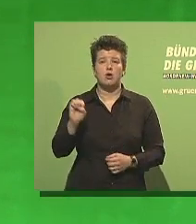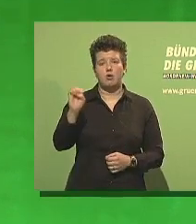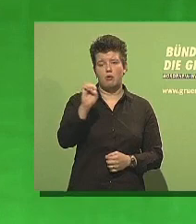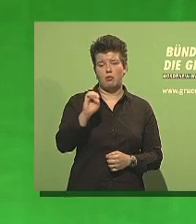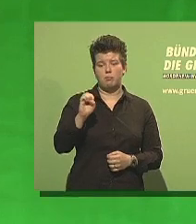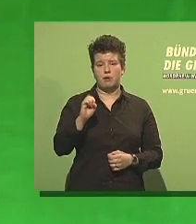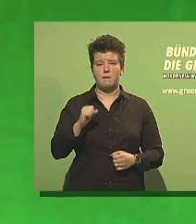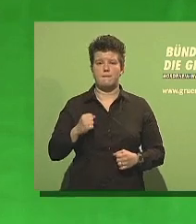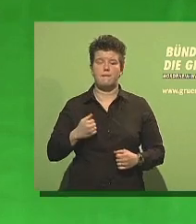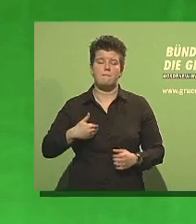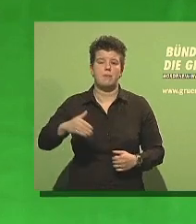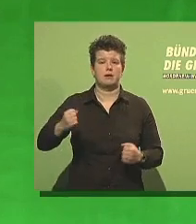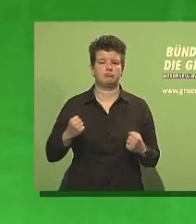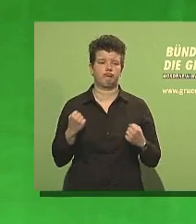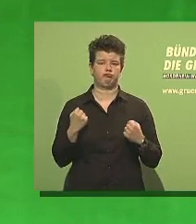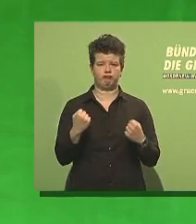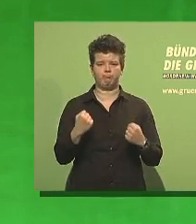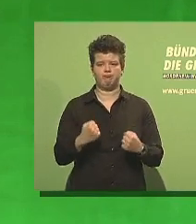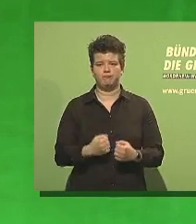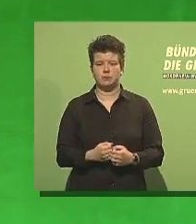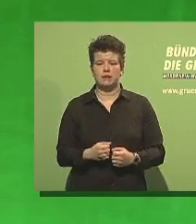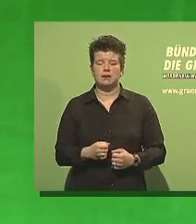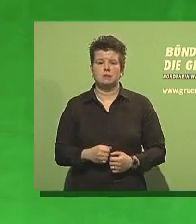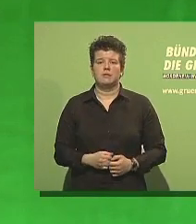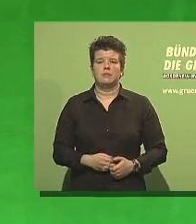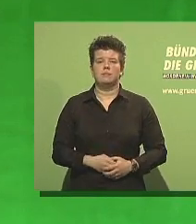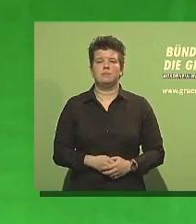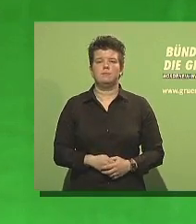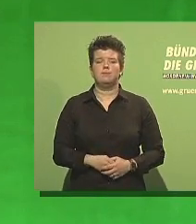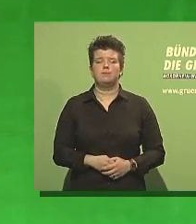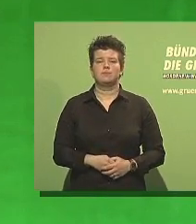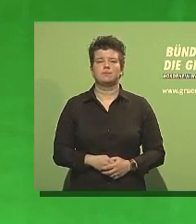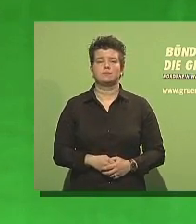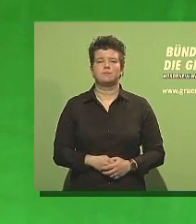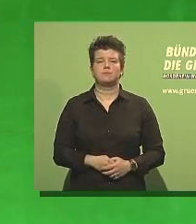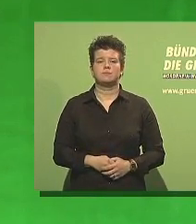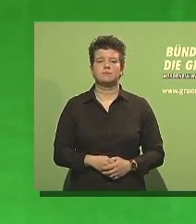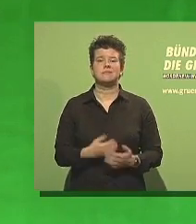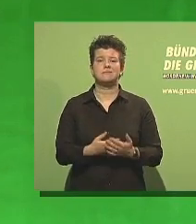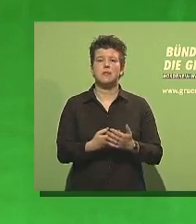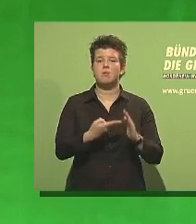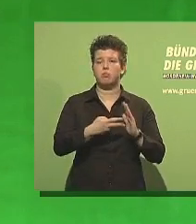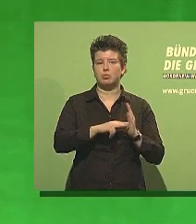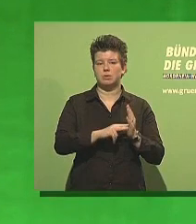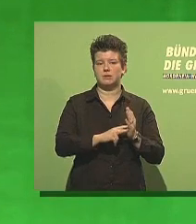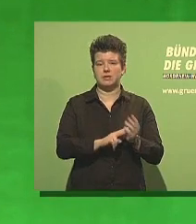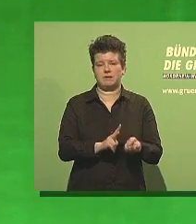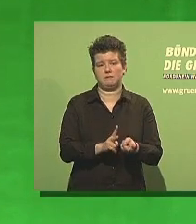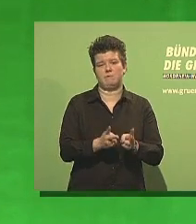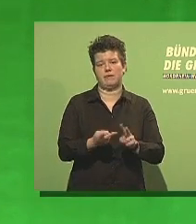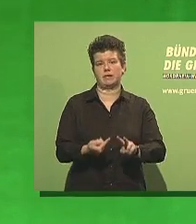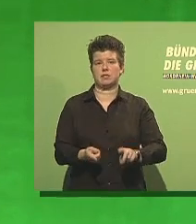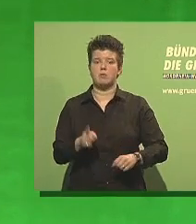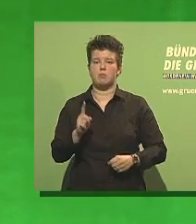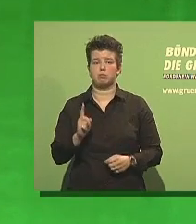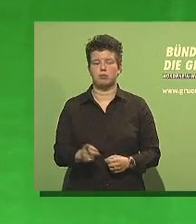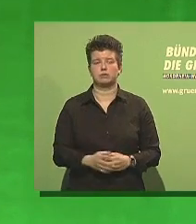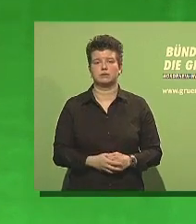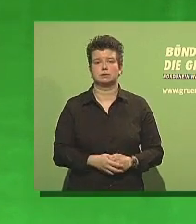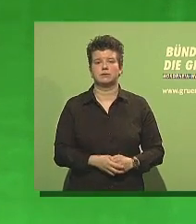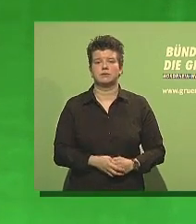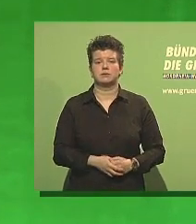globalen Finanzmärkten. Ohne Politikwechsel kann diese Krise nicht überwunden werden.